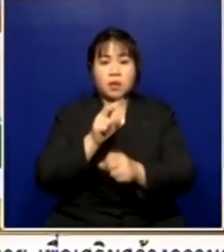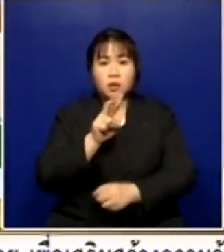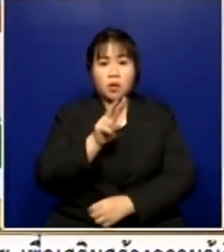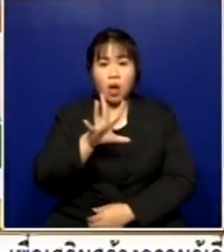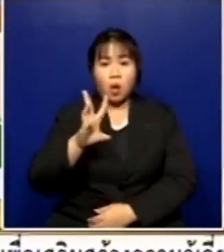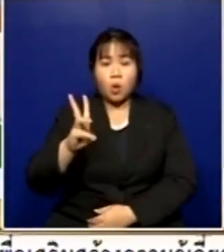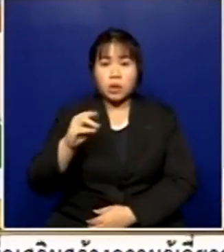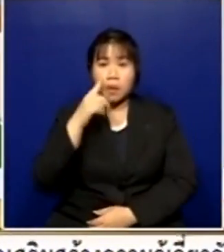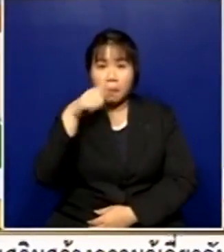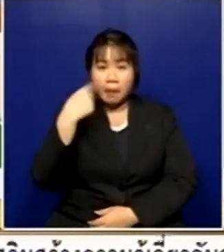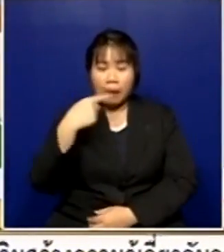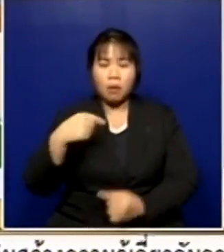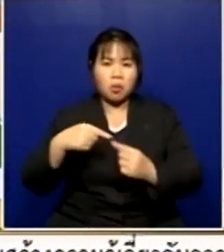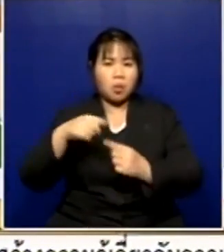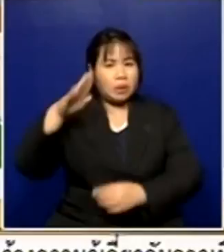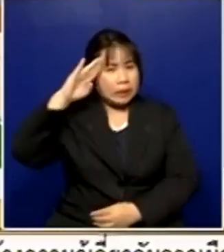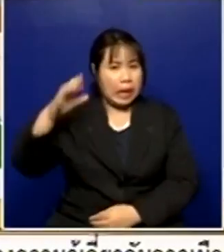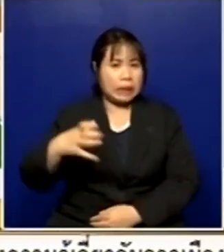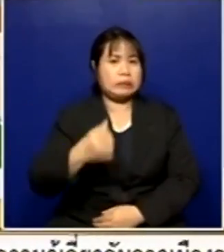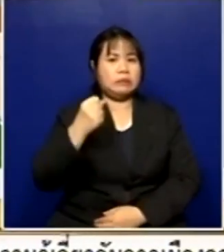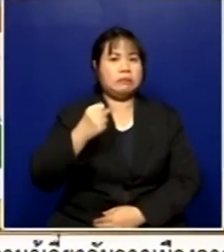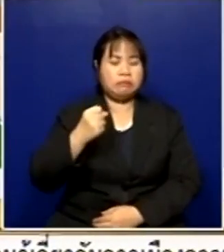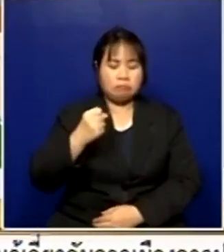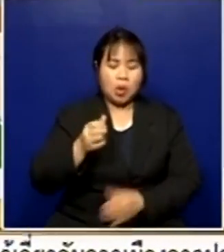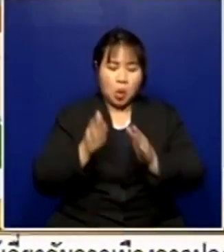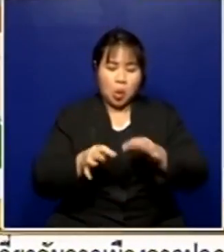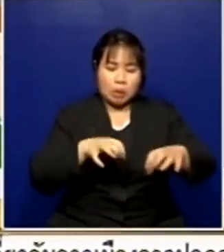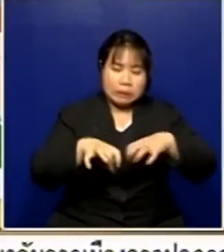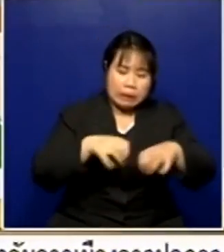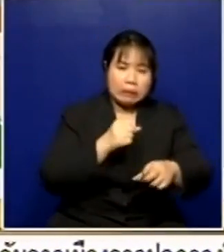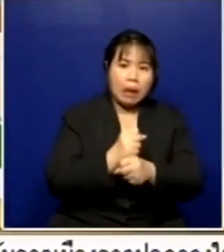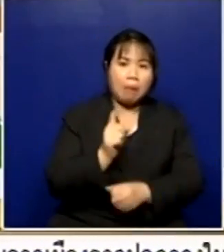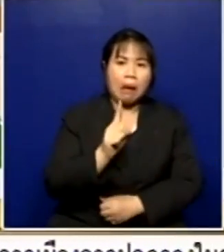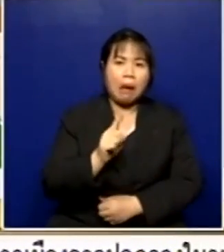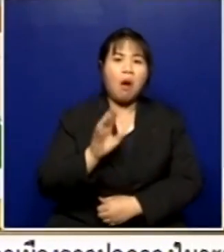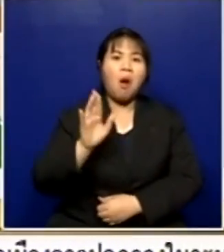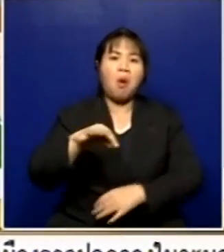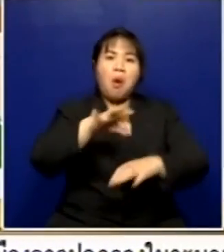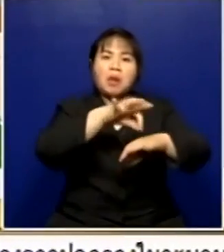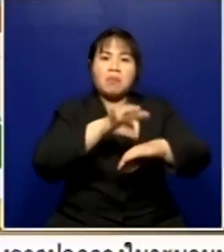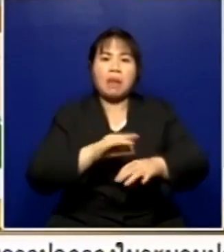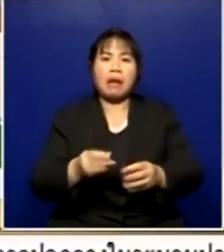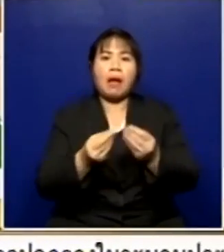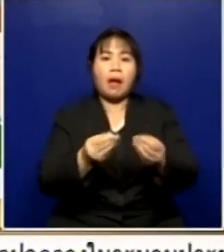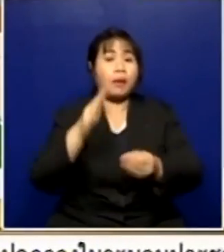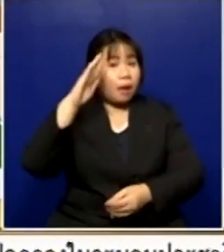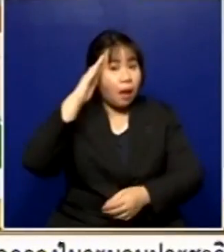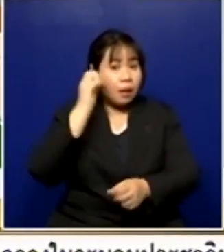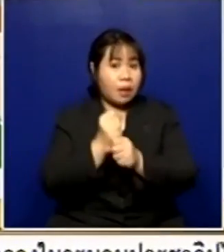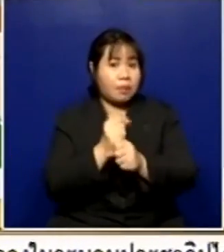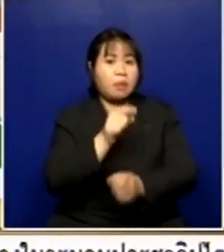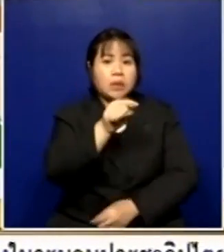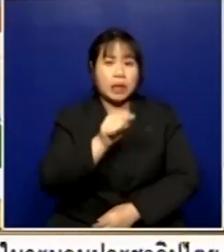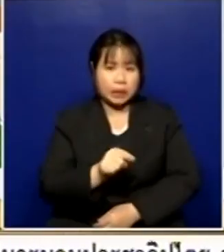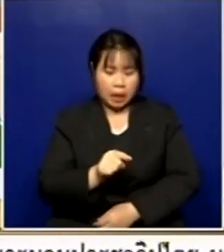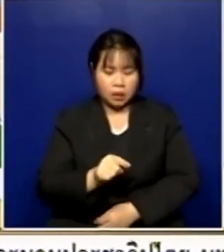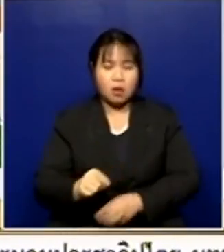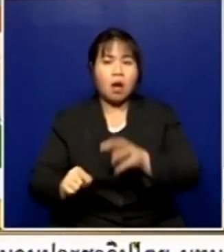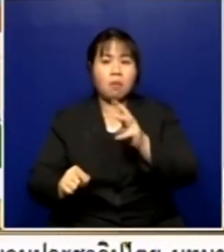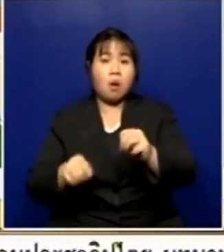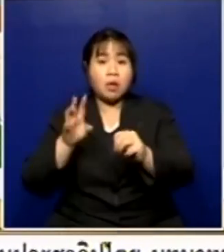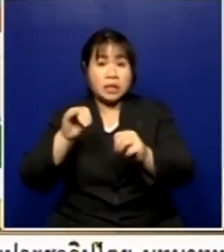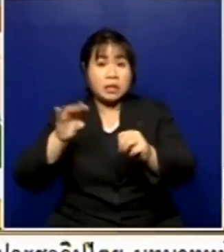รับสมัครคณะรัฐประหารแต่งตั้งขึ้นทุกคนและร่างขึ้นเป็นบรรยากาศที่ทหารมีอำนาจพิเศษตามมาตรา14